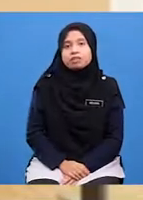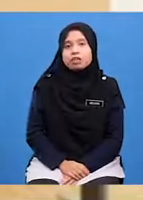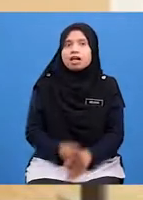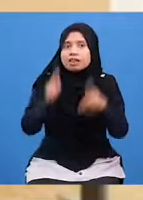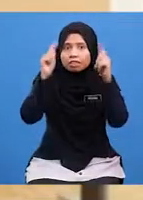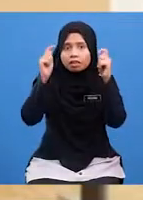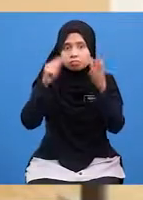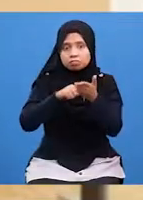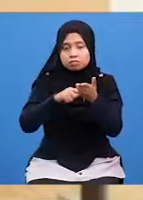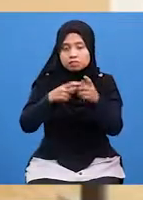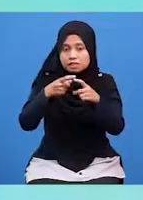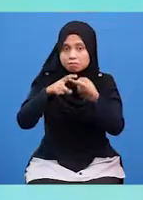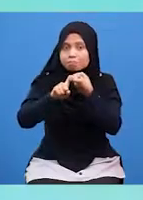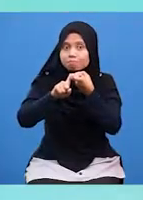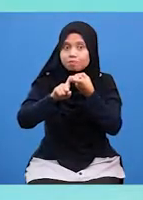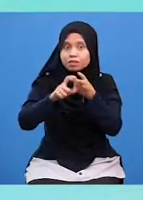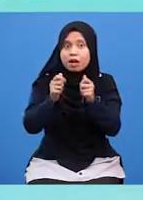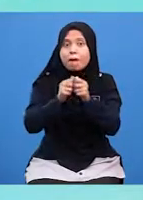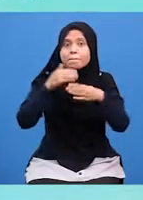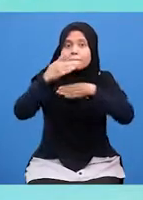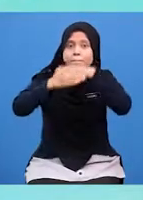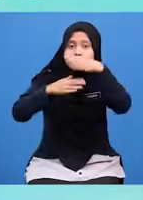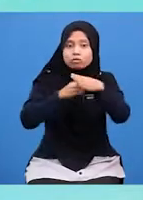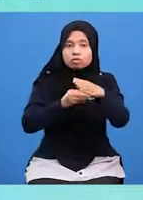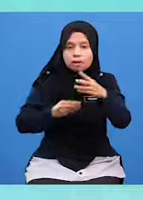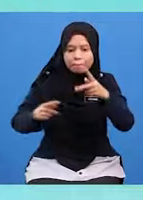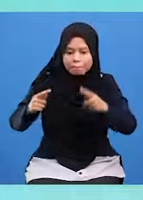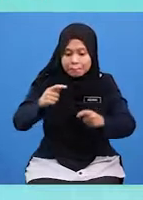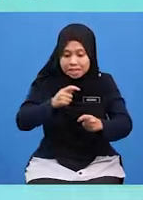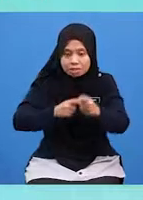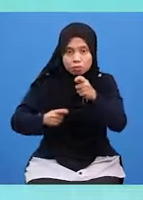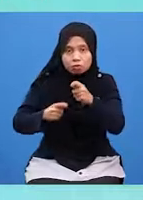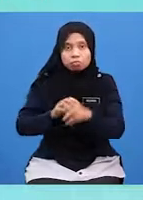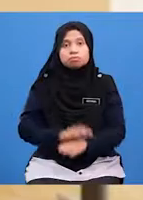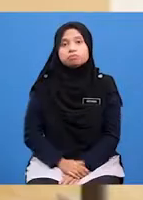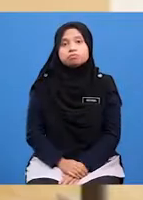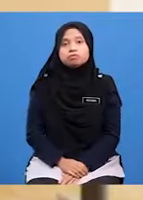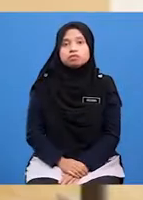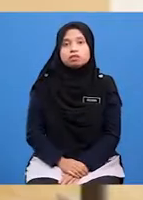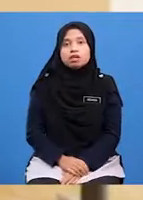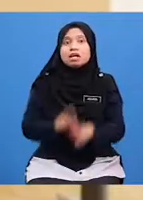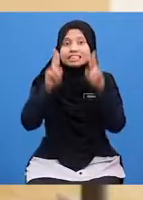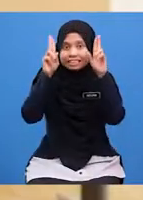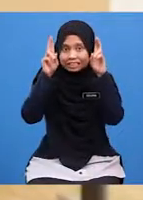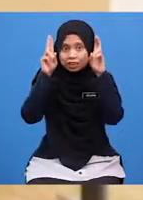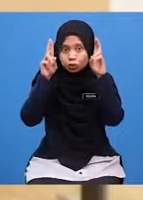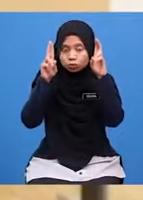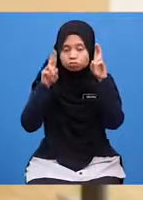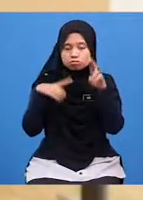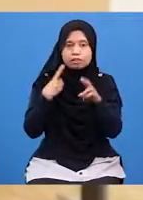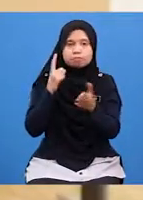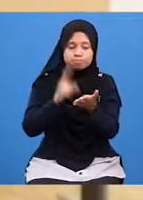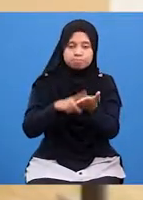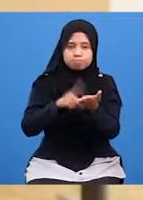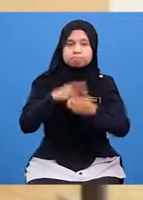Tema ini berkaitan dengan pembangunan dan penerokaan. Topik yang akan kita perkatakan